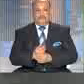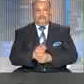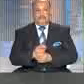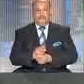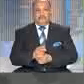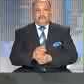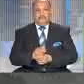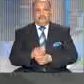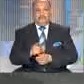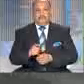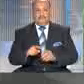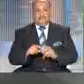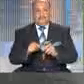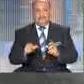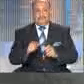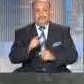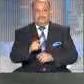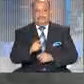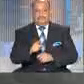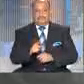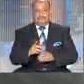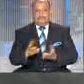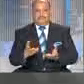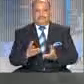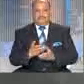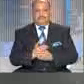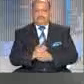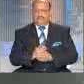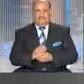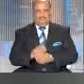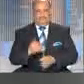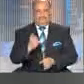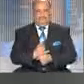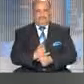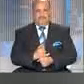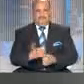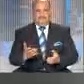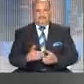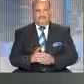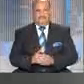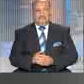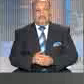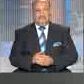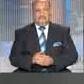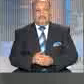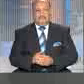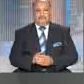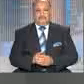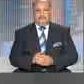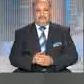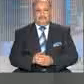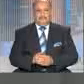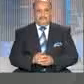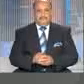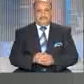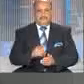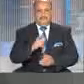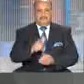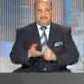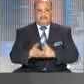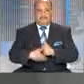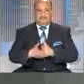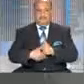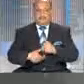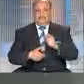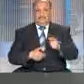والأدوية. عندنا شيرة معناتها متحسنة وشيرة تشبه هذه برشا نفس الحالة.